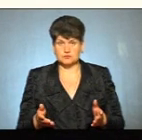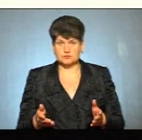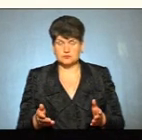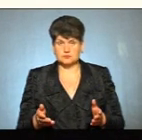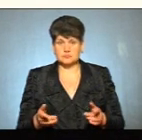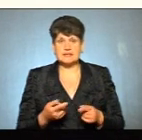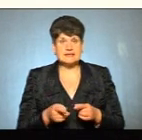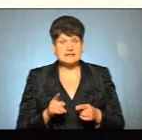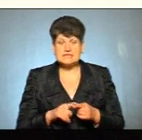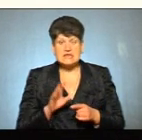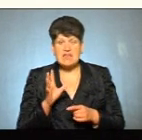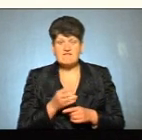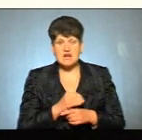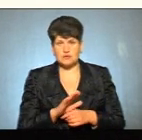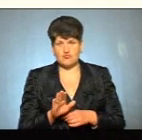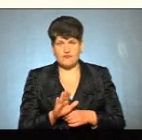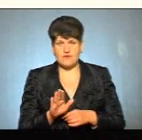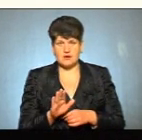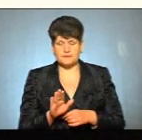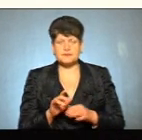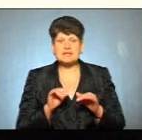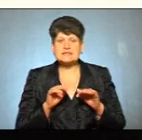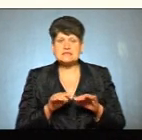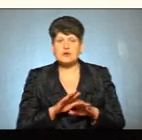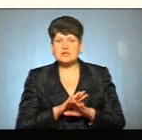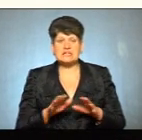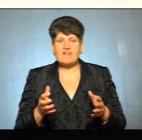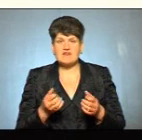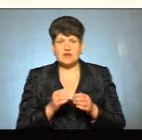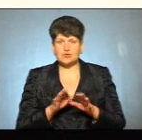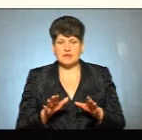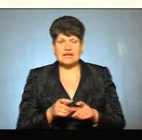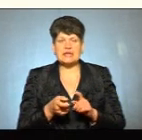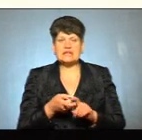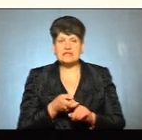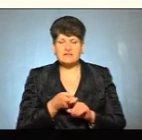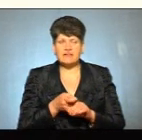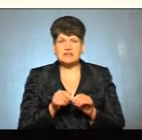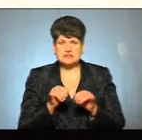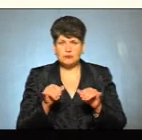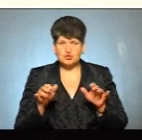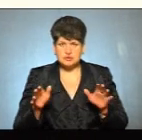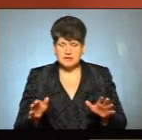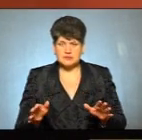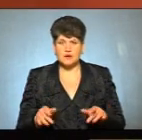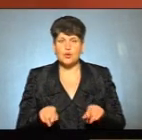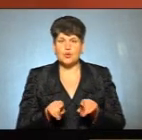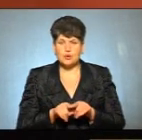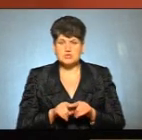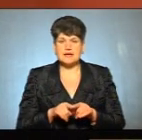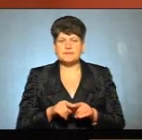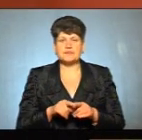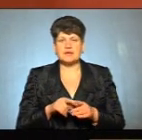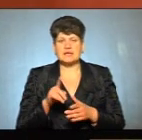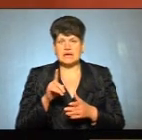І це не врятувало. Заходи не врятували, тобто інфекція поширилася. Отже, релігійні